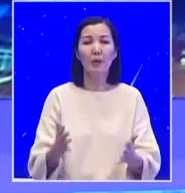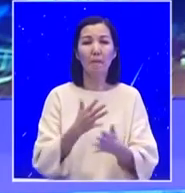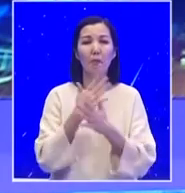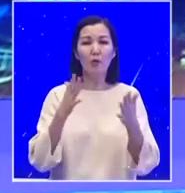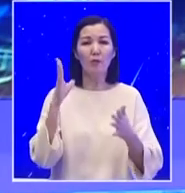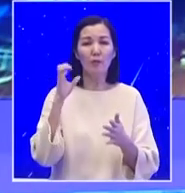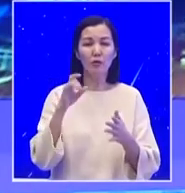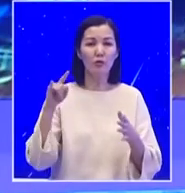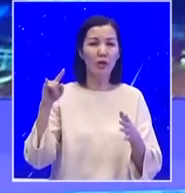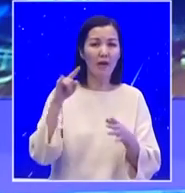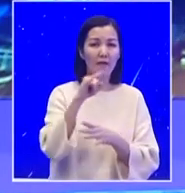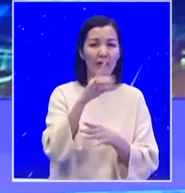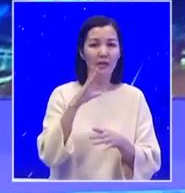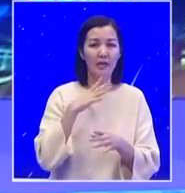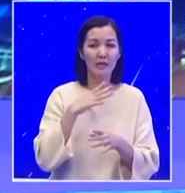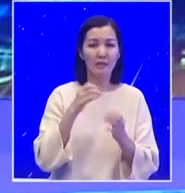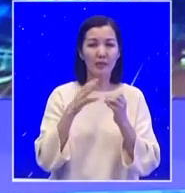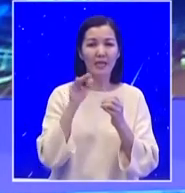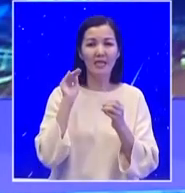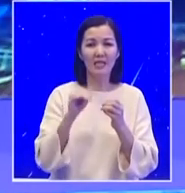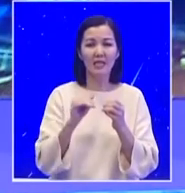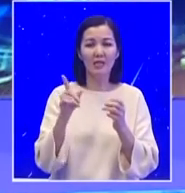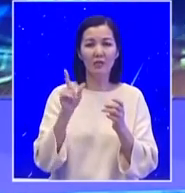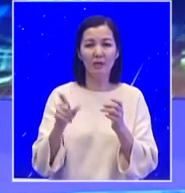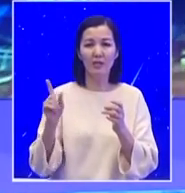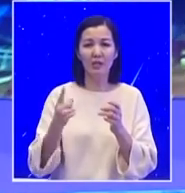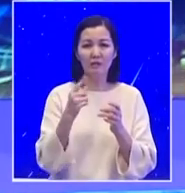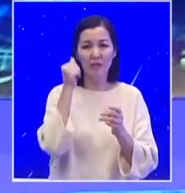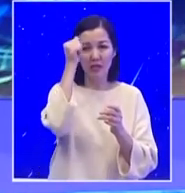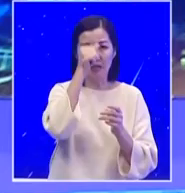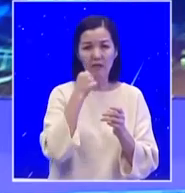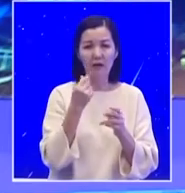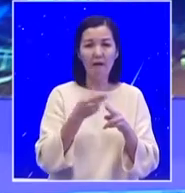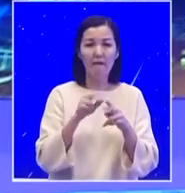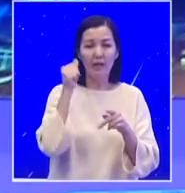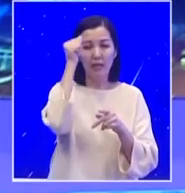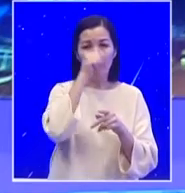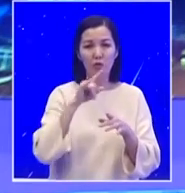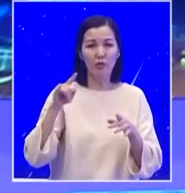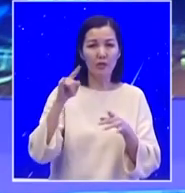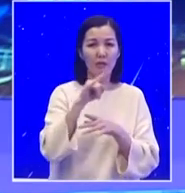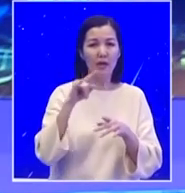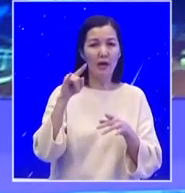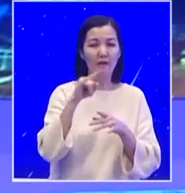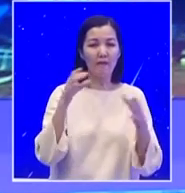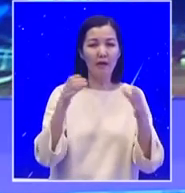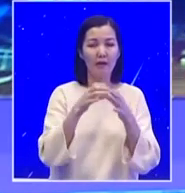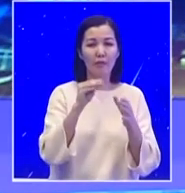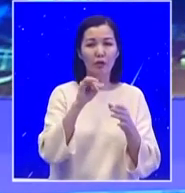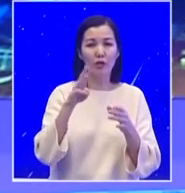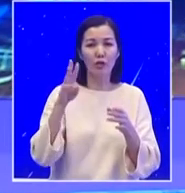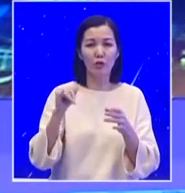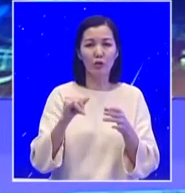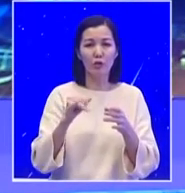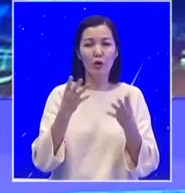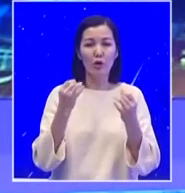Более 500 авиарейсов и порядка 15 тысяч пассажиров за год. В этом году самолеты авиакомпании ЖТСУ